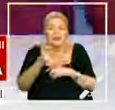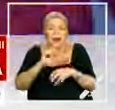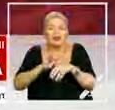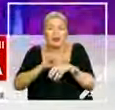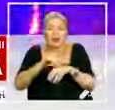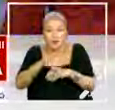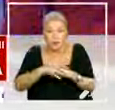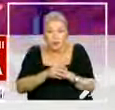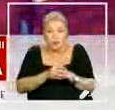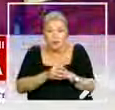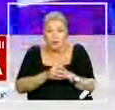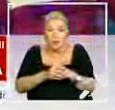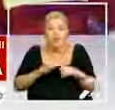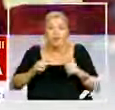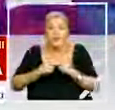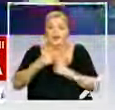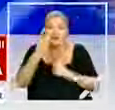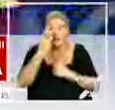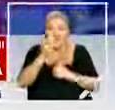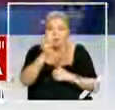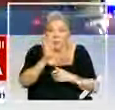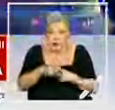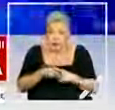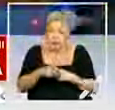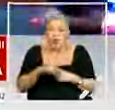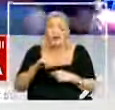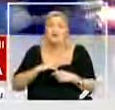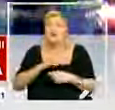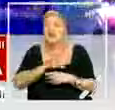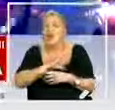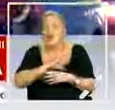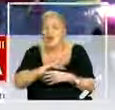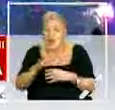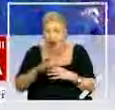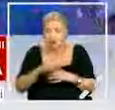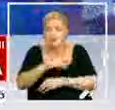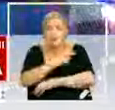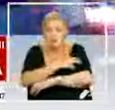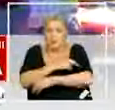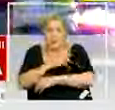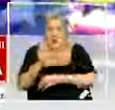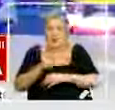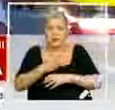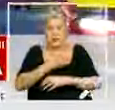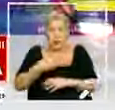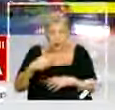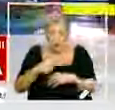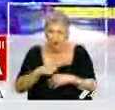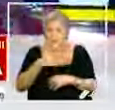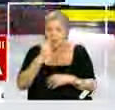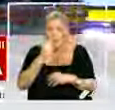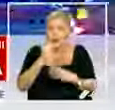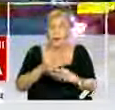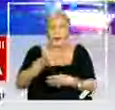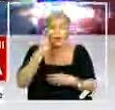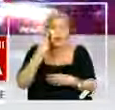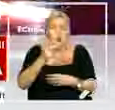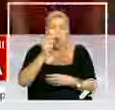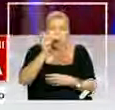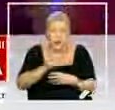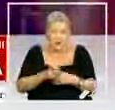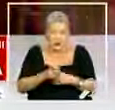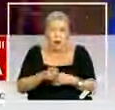Vom găsi chiar 3 persoane sunt în acest moment în stare gravă în spitalele din capitală. Este vorba despre 2